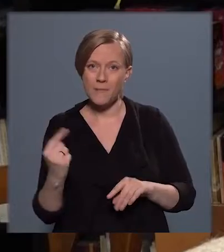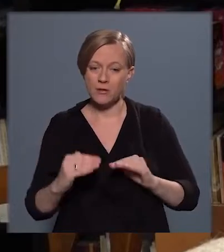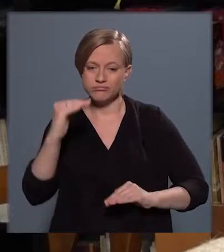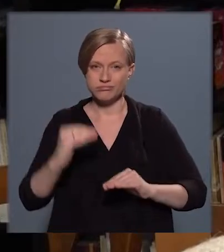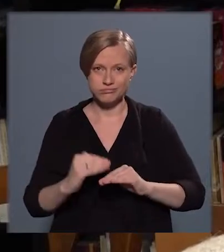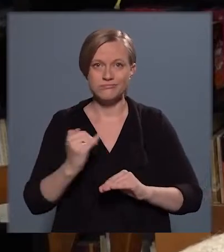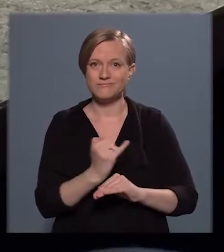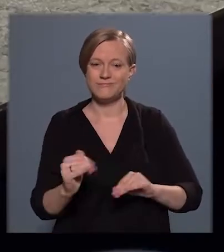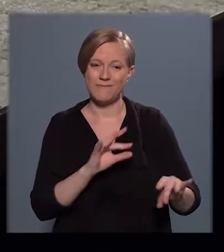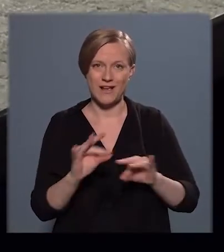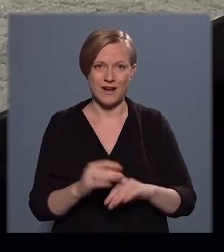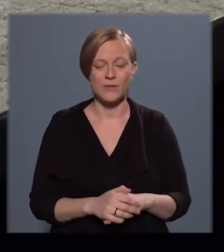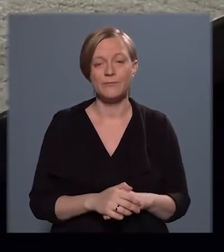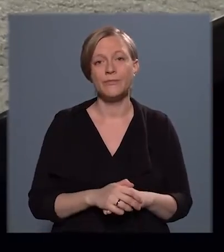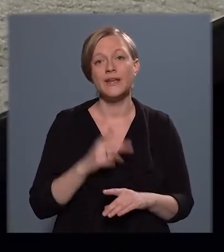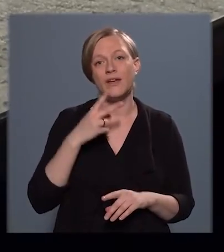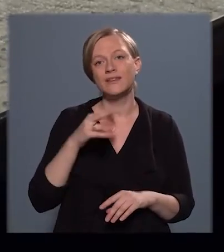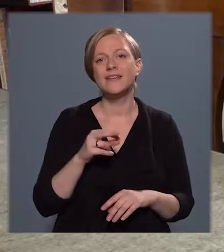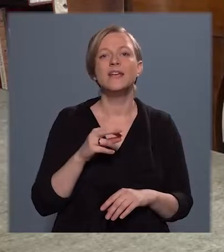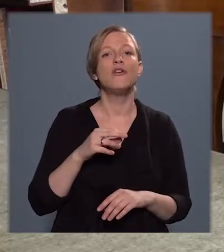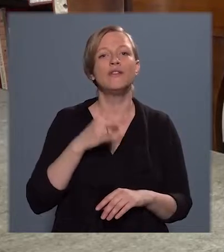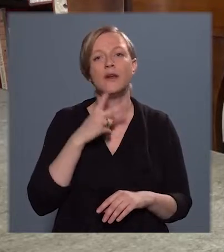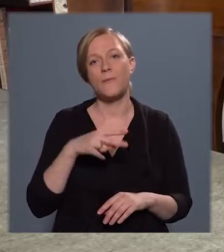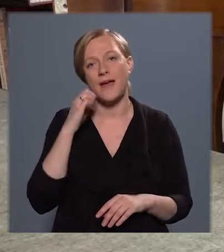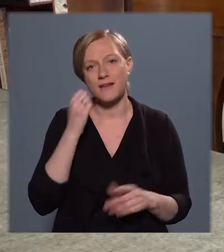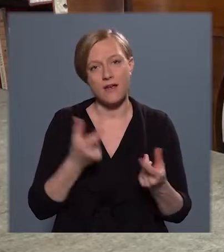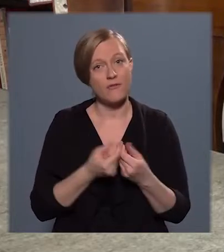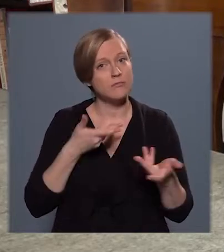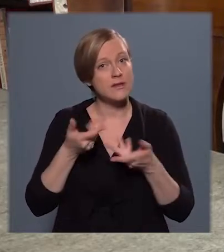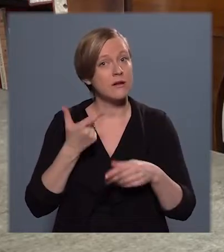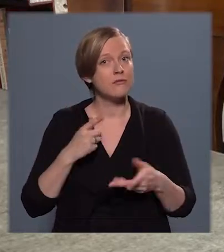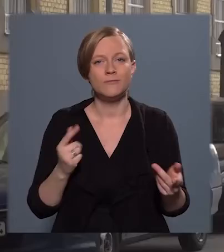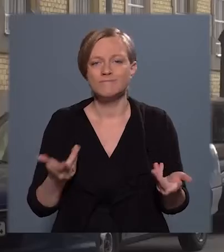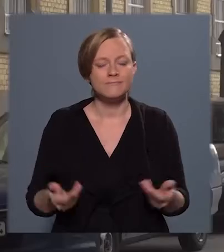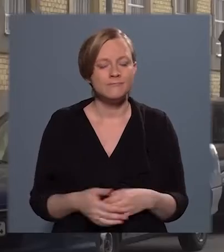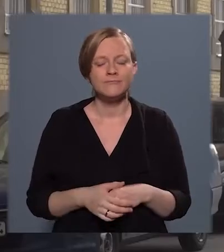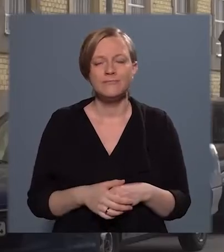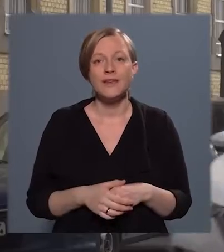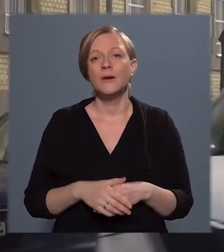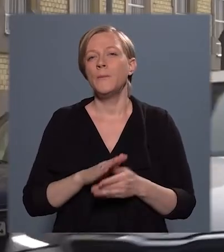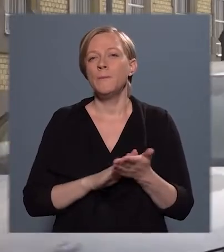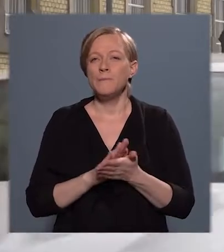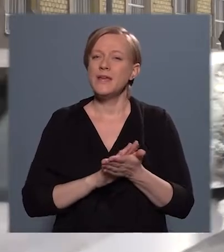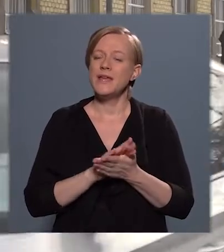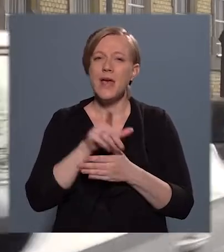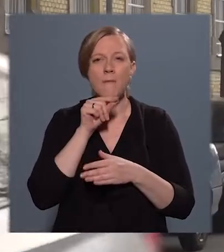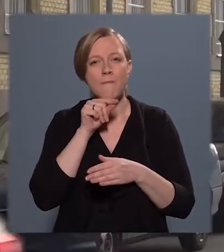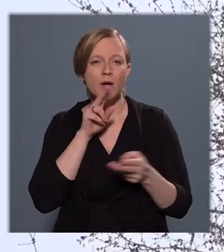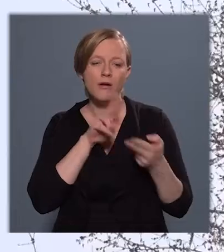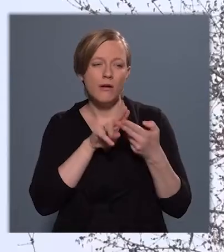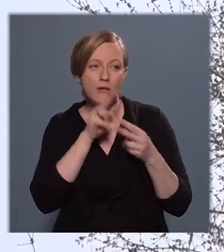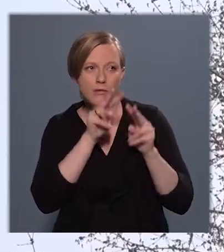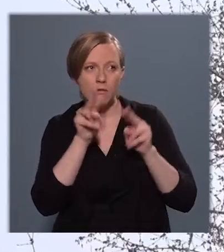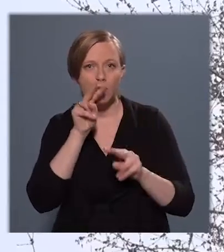szeret és amire szüksége van. Iváné Vidra Máriával arról is beszélgettünk, hogy télen milyen madárfajokkal találkozhatunk Kőbánya